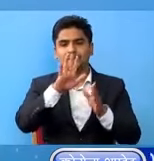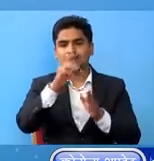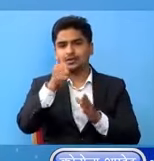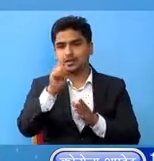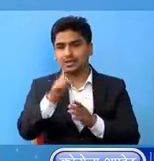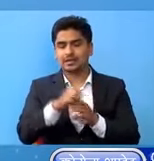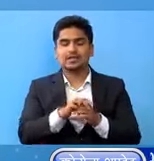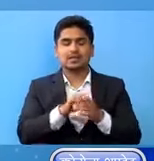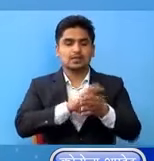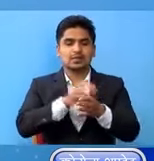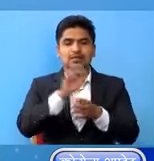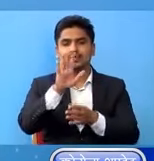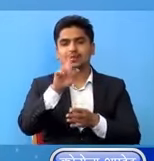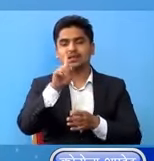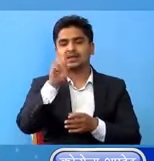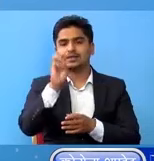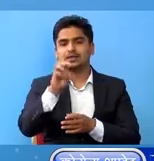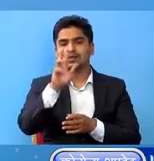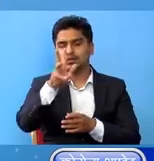561, प्रदेश पाँचमा